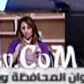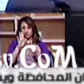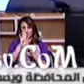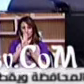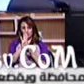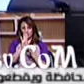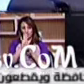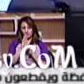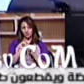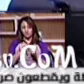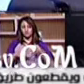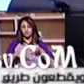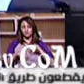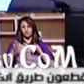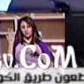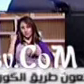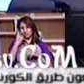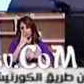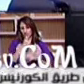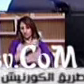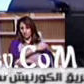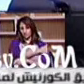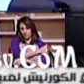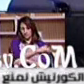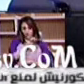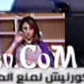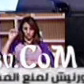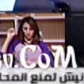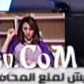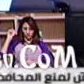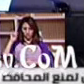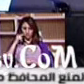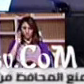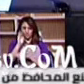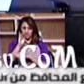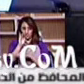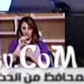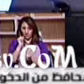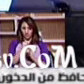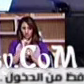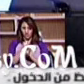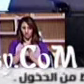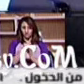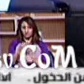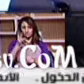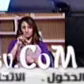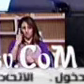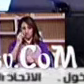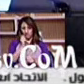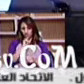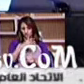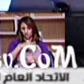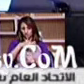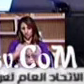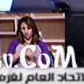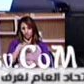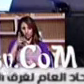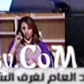سابقا الدكتور عبد العزيز رجب عضو المجلس العام لنقابه الدعاه المهنيه الفقره الثالثه مع الداعيه الاسلام الكبير الدكتور عمر عبد